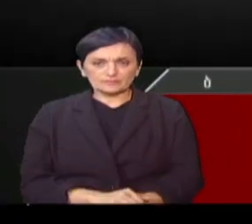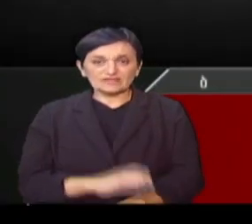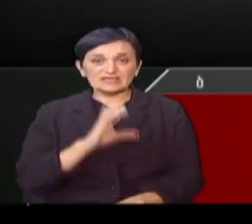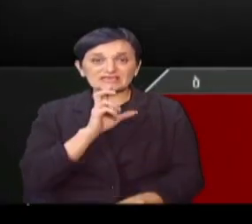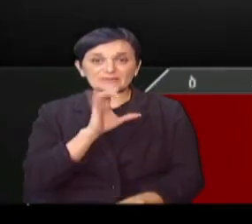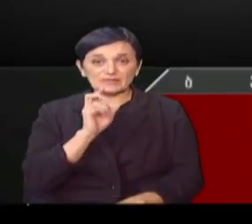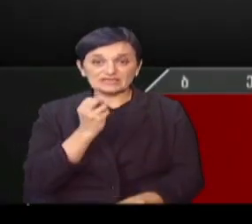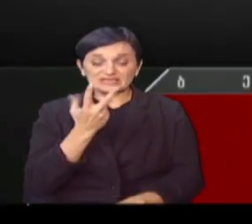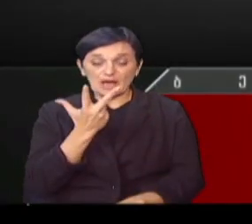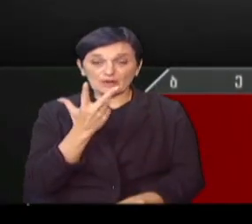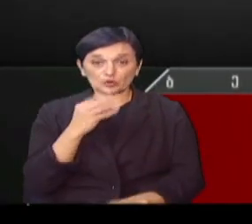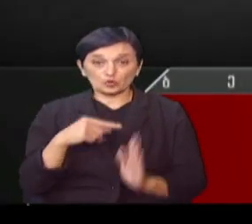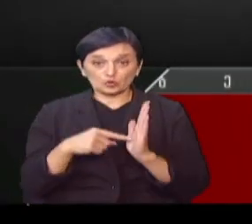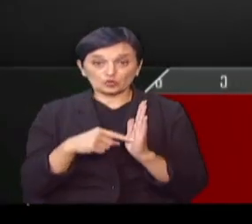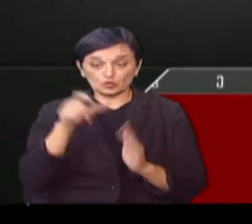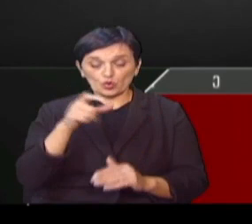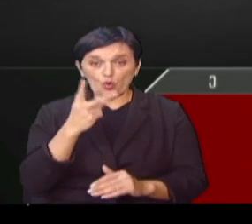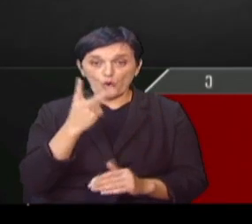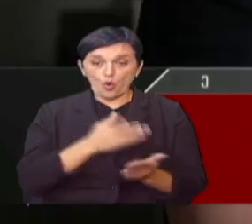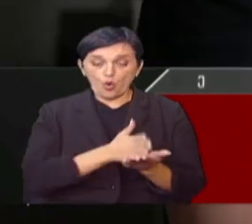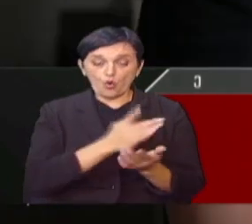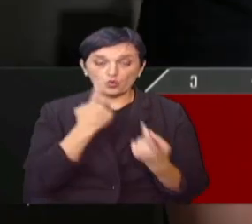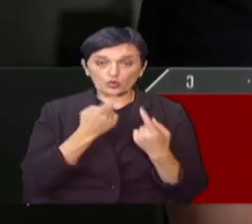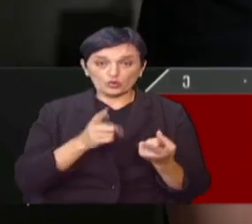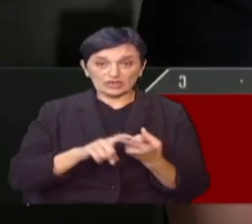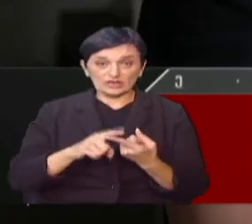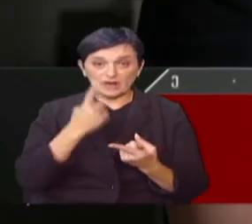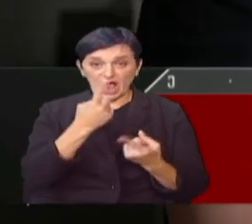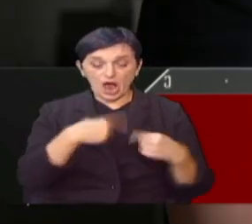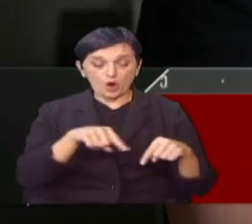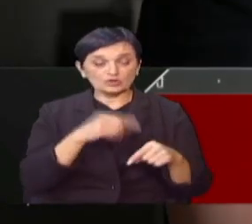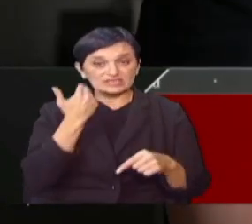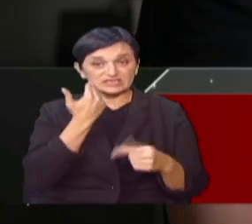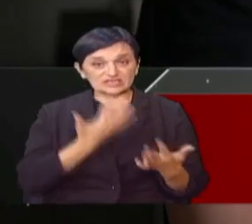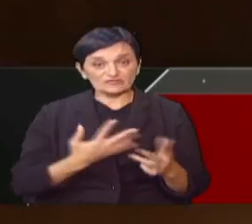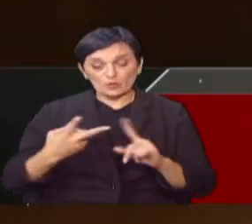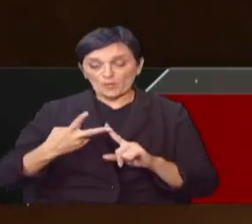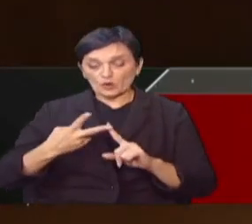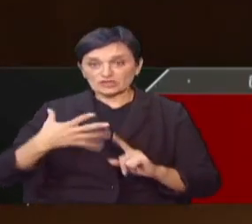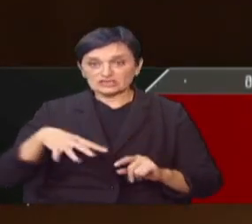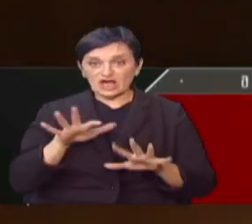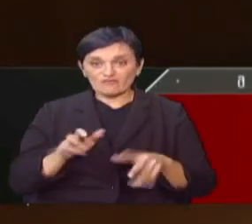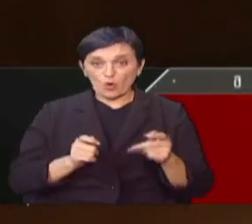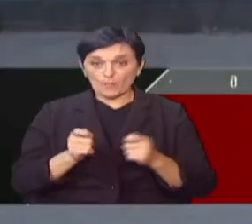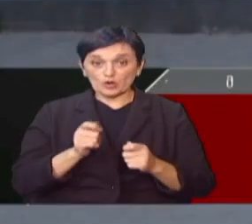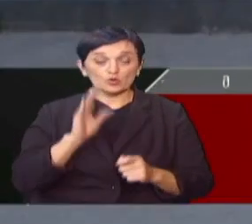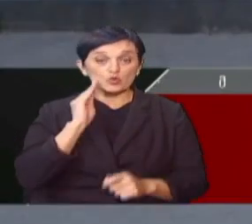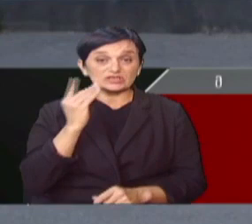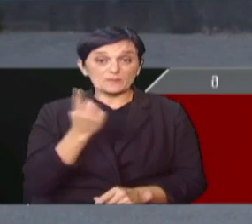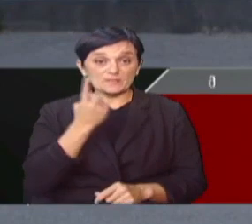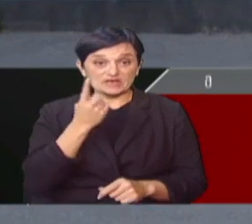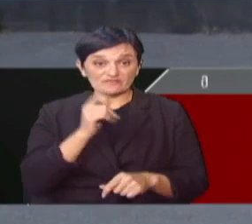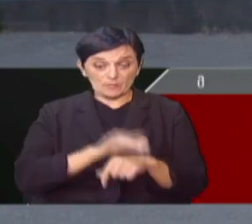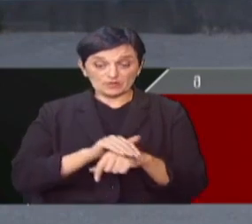CBS-ის 13 წუთიანი რეპორტაჟის ავტორი ორ წყაროს ეყრდნობა. ერთი ორგანიზაცია სირცხვილია, მეორე საქართველოს პრეზიდენტი. და როცა პირველი